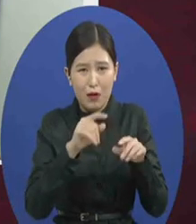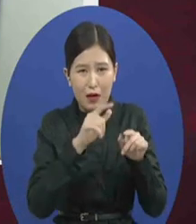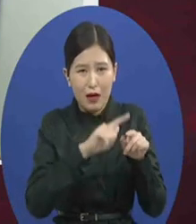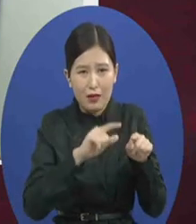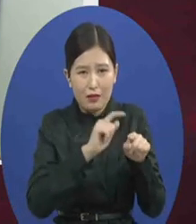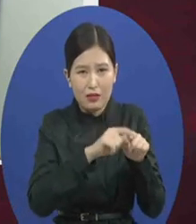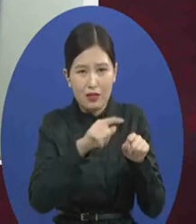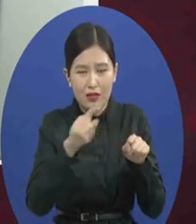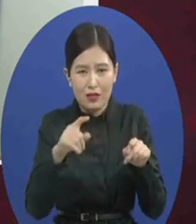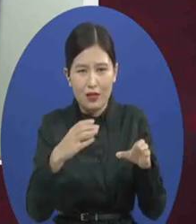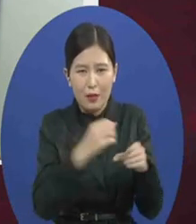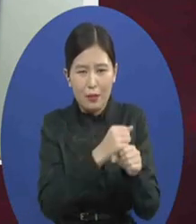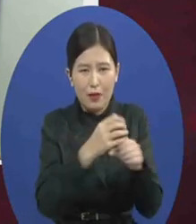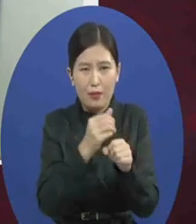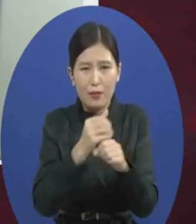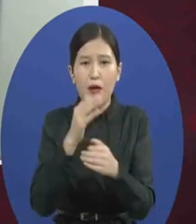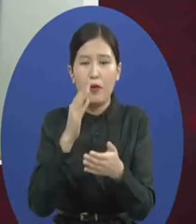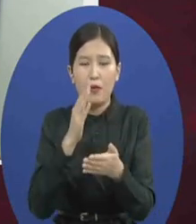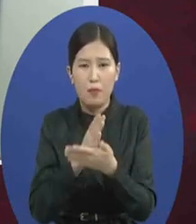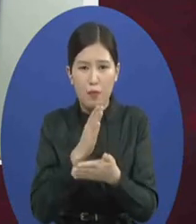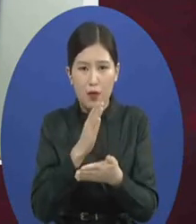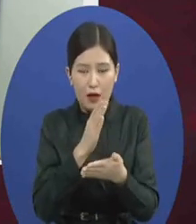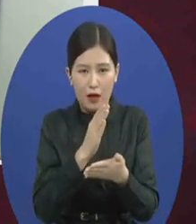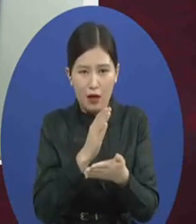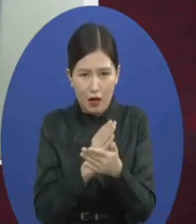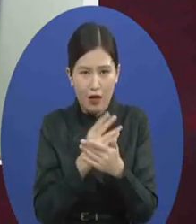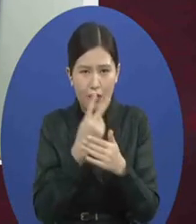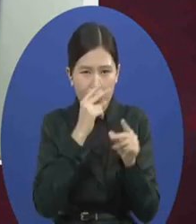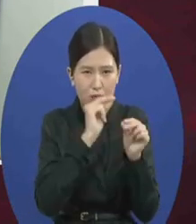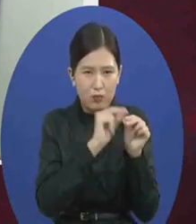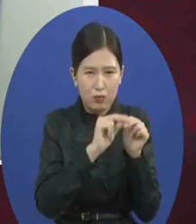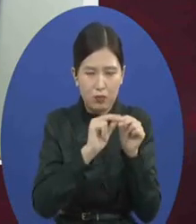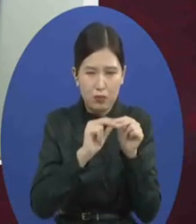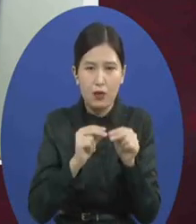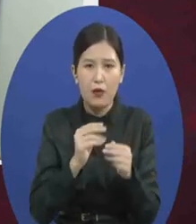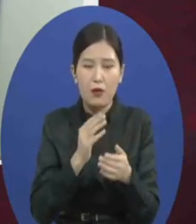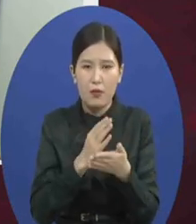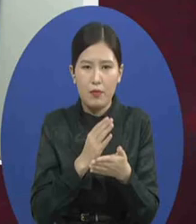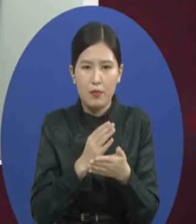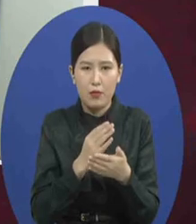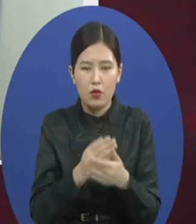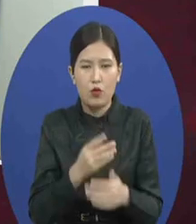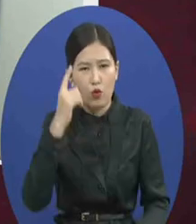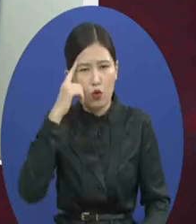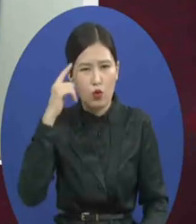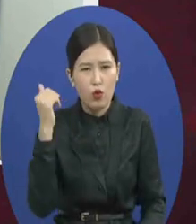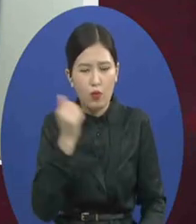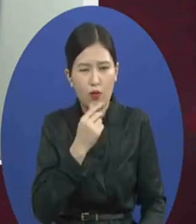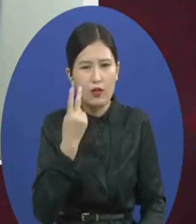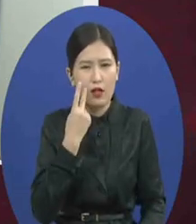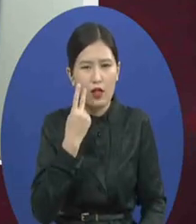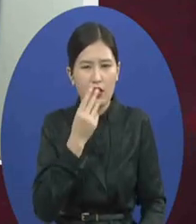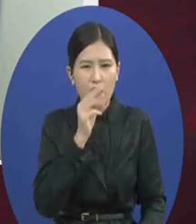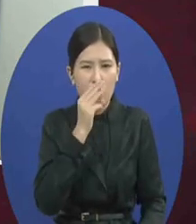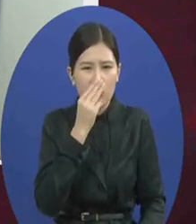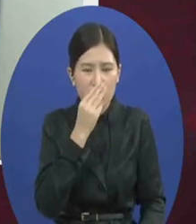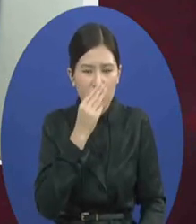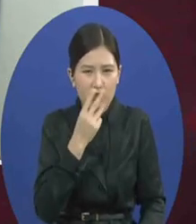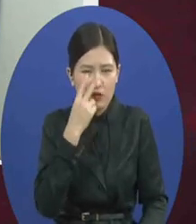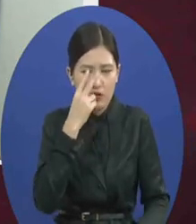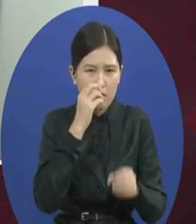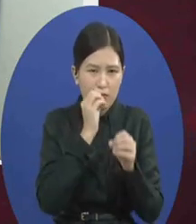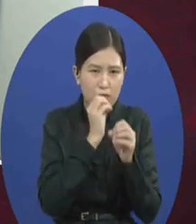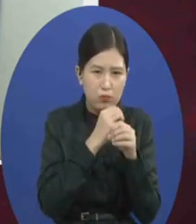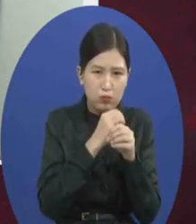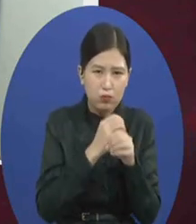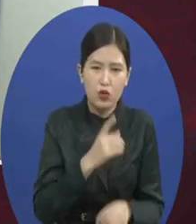хэд үзүүлэлтүүдээр шалгаж үздэг. За ерөнхийдөө бид нар байнгын өдөр тутмын шинэ тохиолдлуудаа хийнаа. За нэг